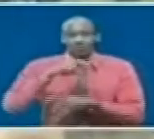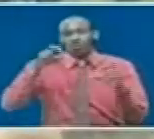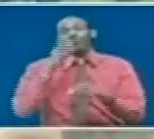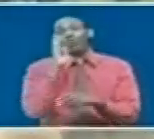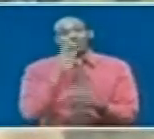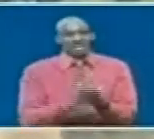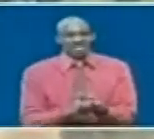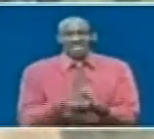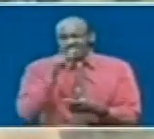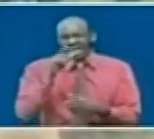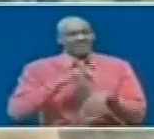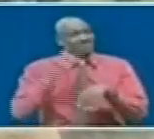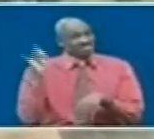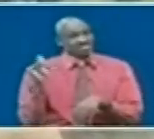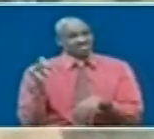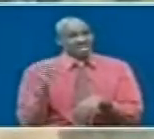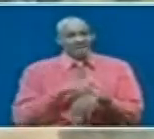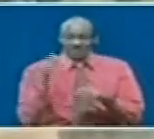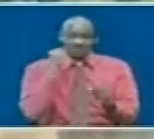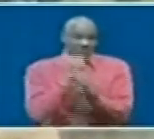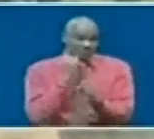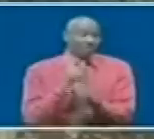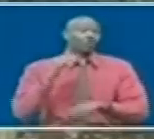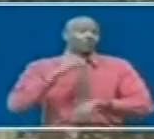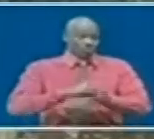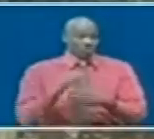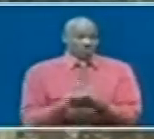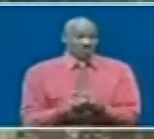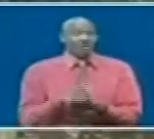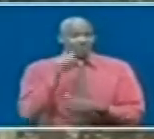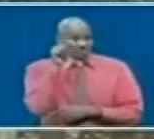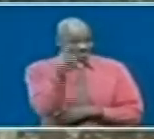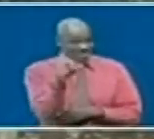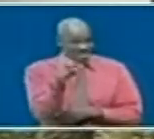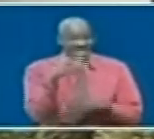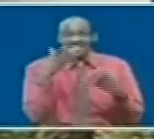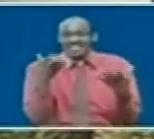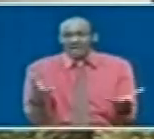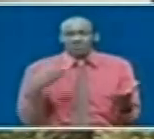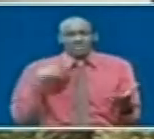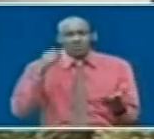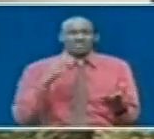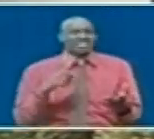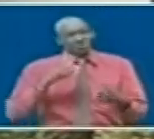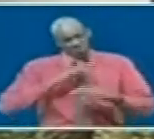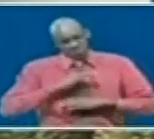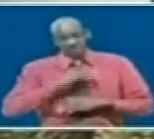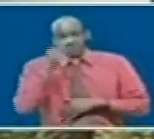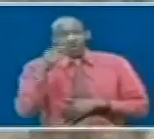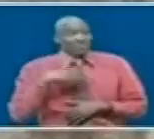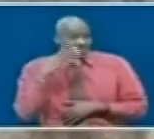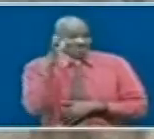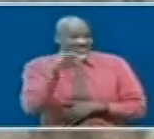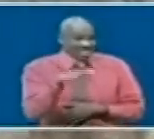maji. Sasa hiyo imeaffect performance ya mwanafunzi. Hata hivyo, imekuwa angalau afueni kwa wakazi wa eneo